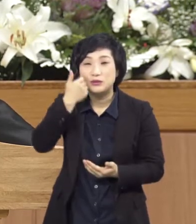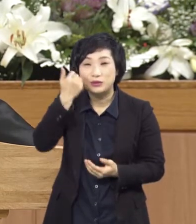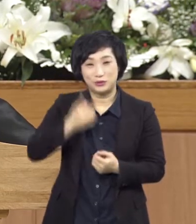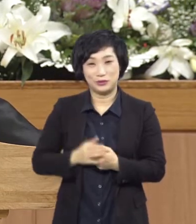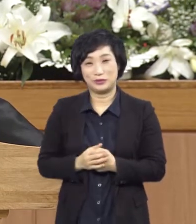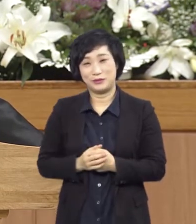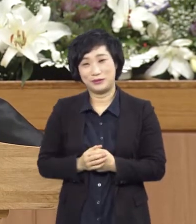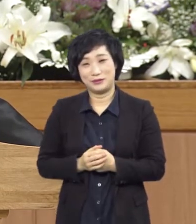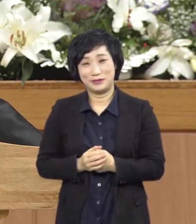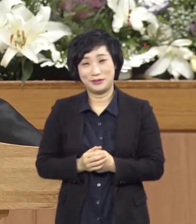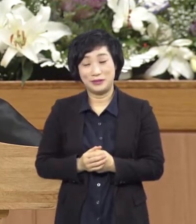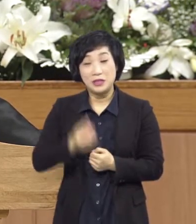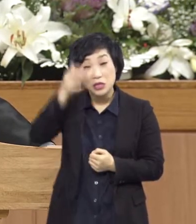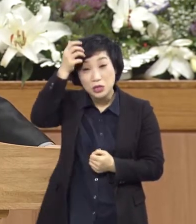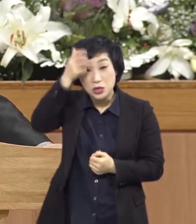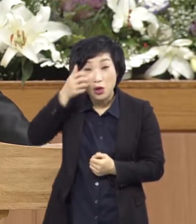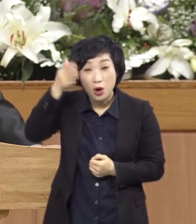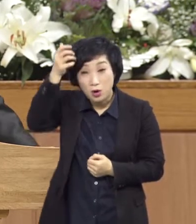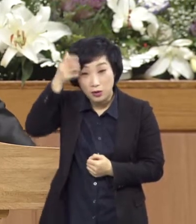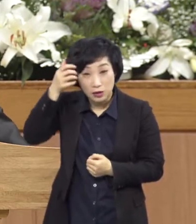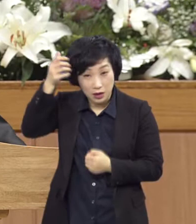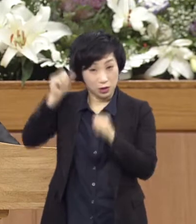영적인 존재요